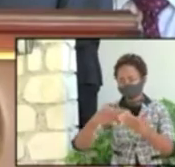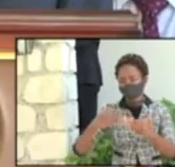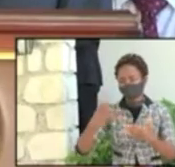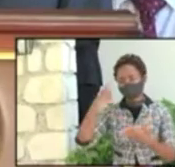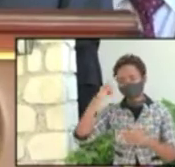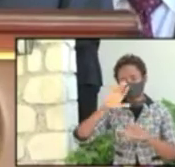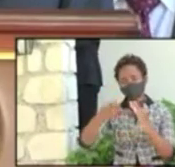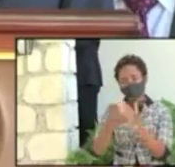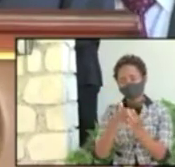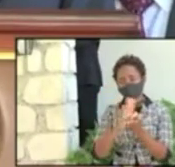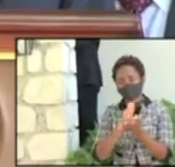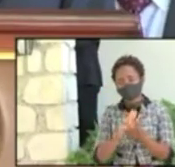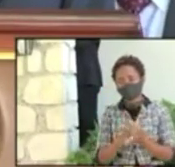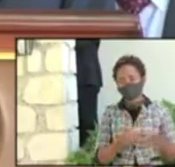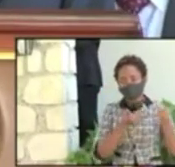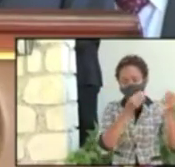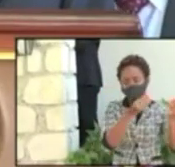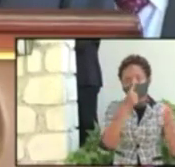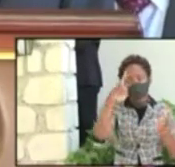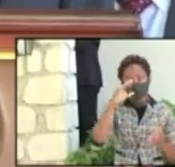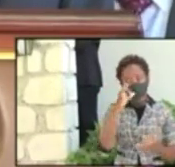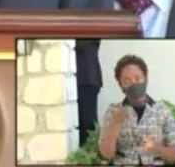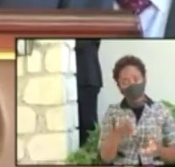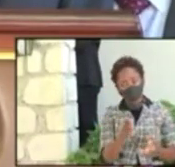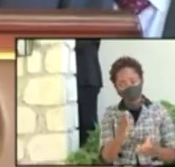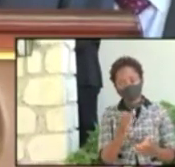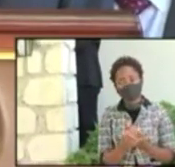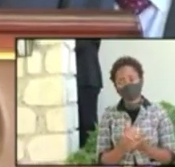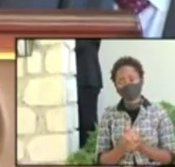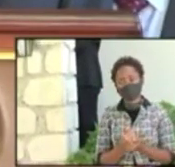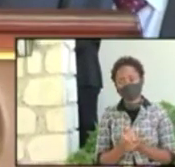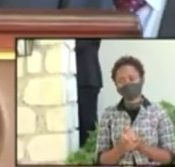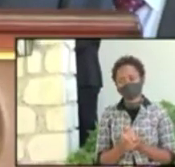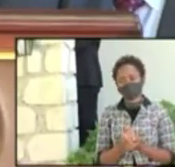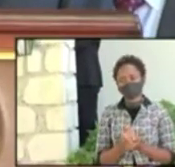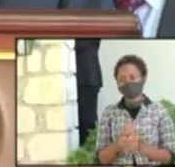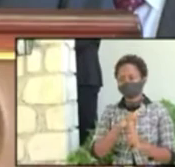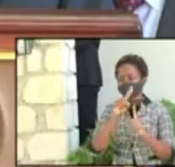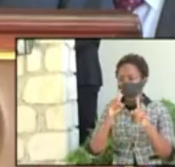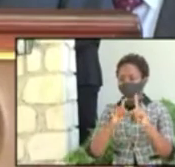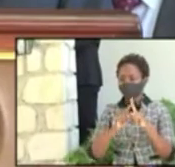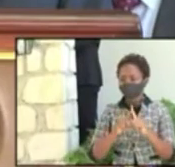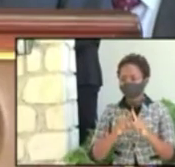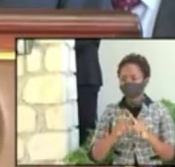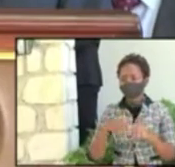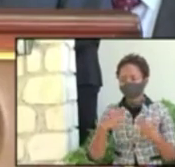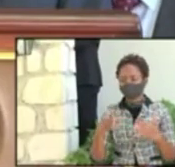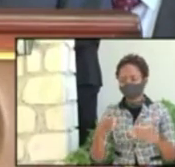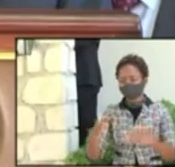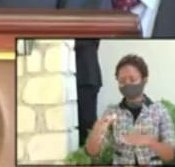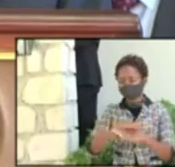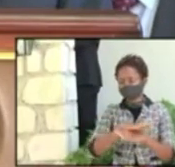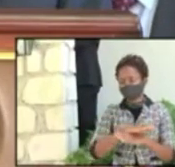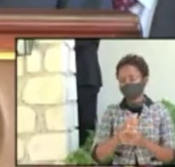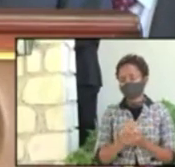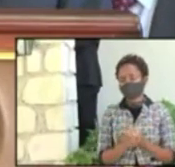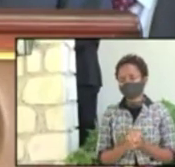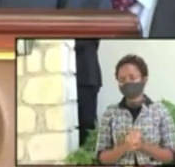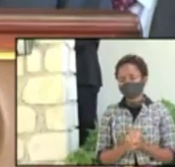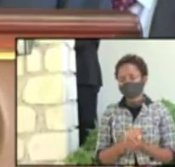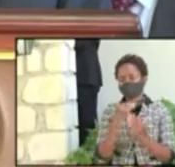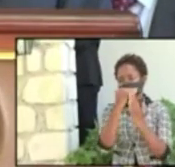acte que a remettre clair que son façon que pour que les clair là lui-même il finit rempli acte là il finit